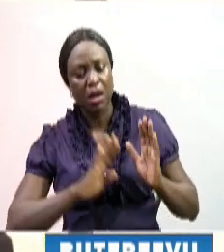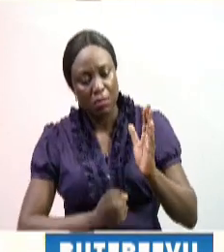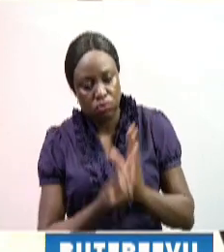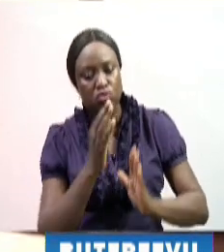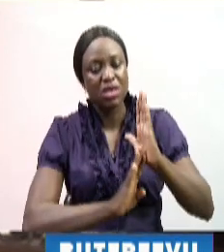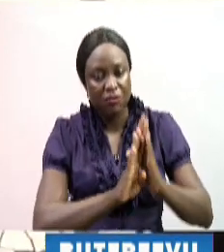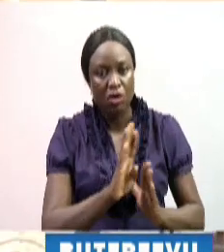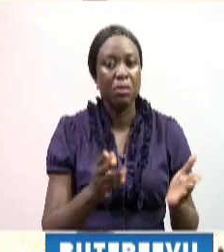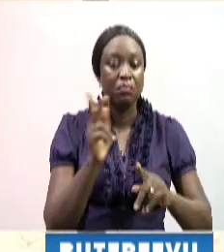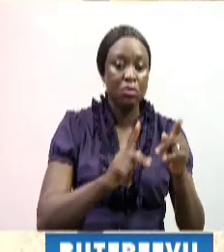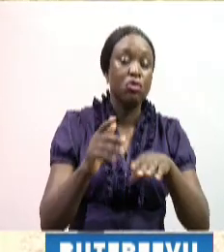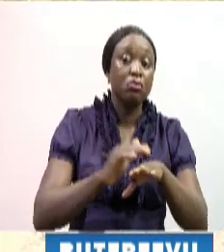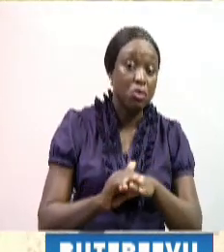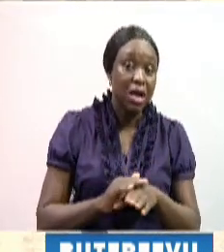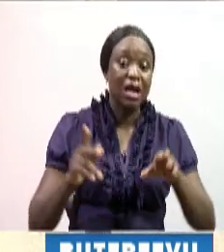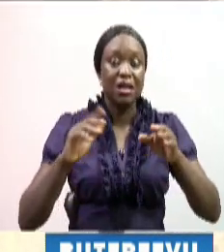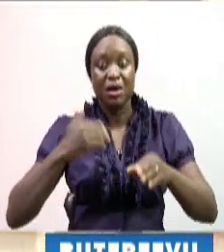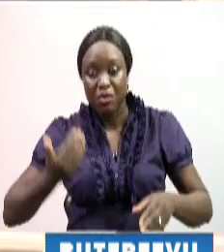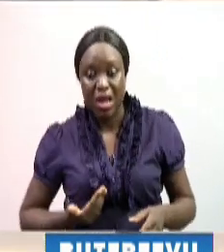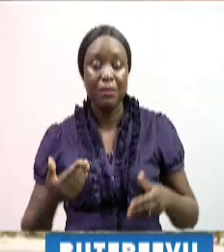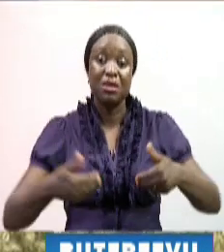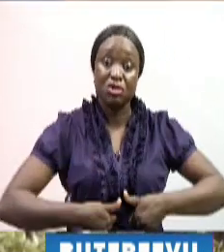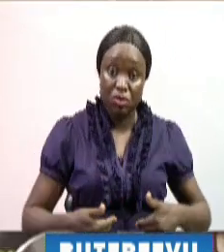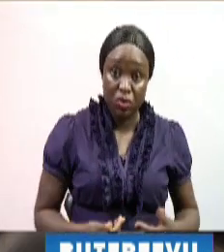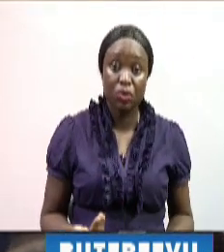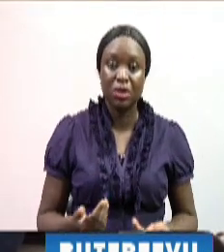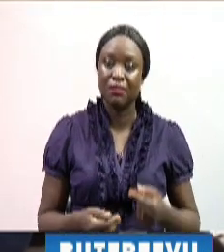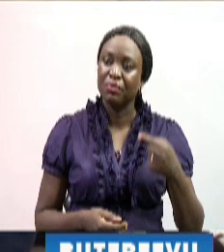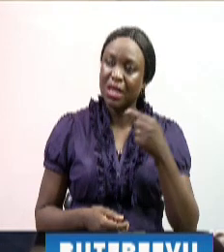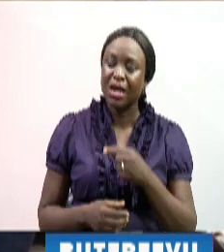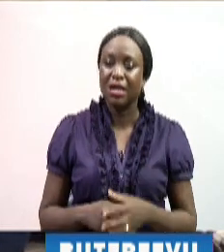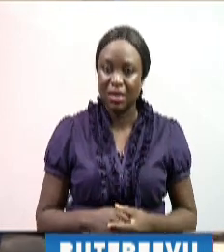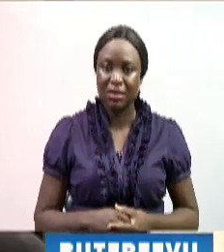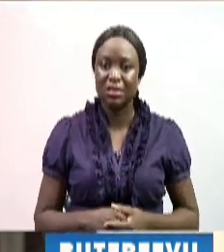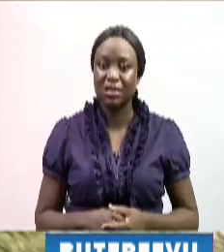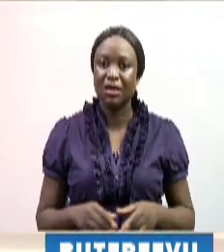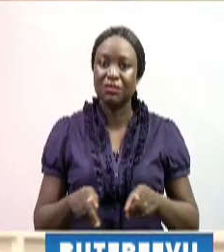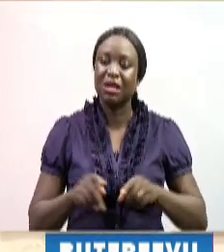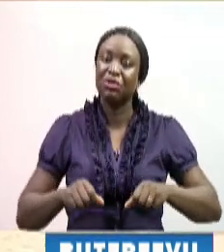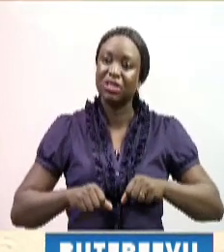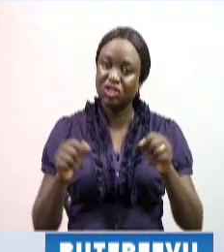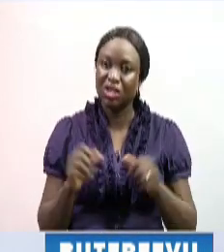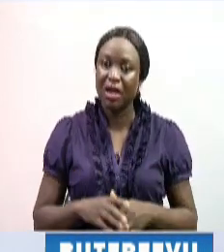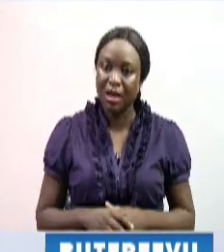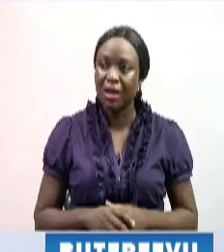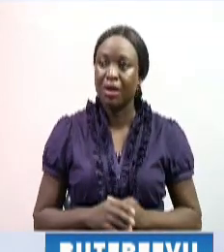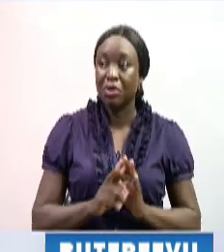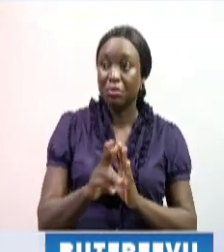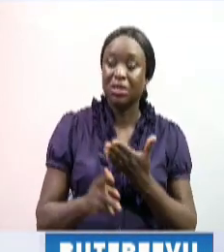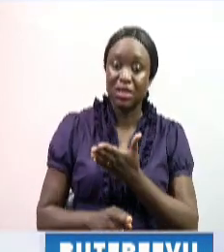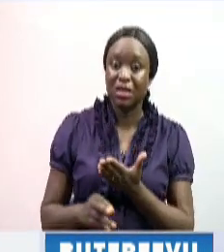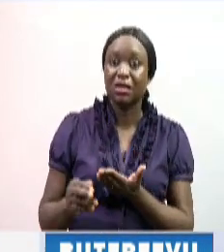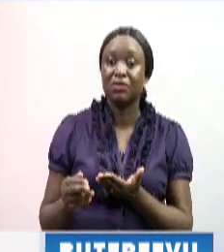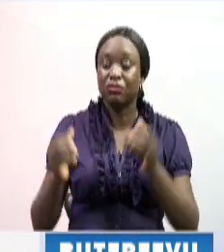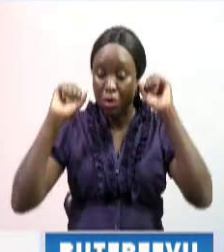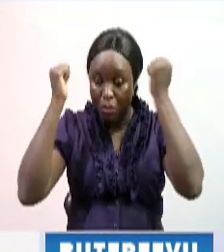okulaakulanya abavubuka n'abakyala ng'ono abadde bumu n'akulanga ssentebe wa essuubiro za Mbogo Sako Benon Kivumbi. Kye